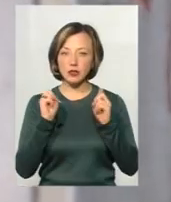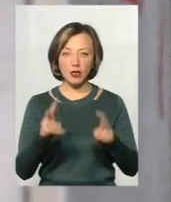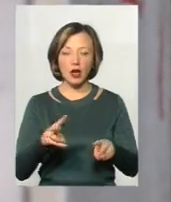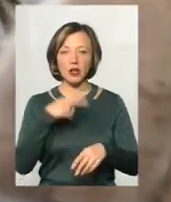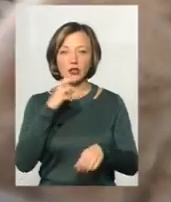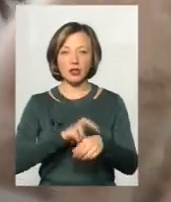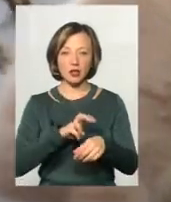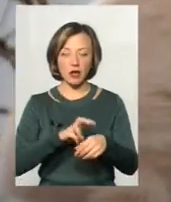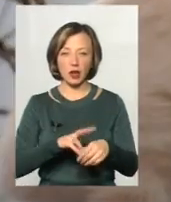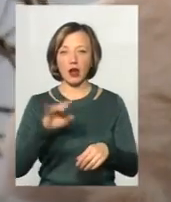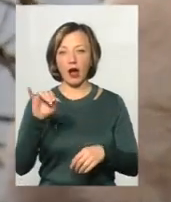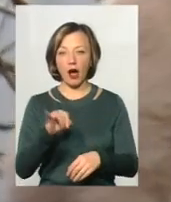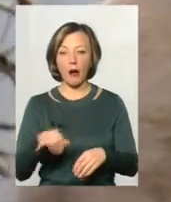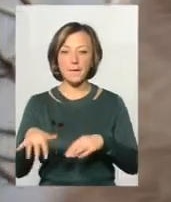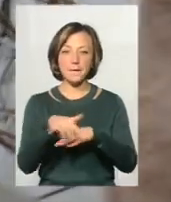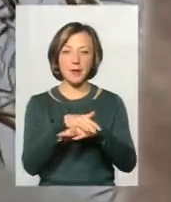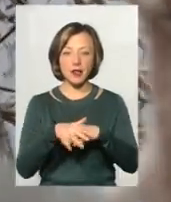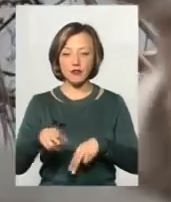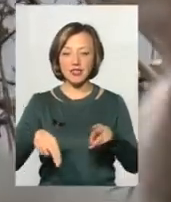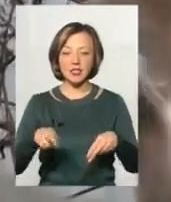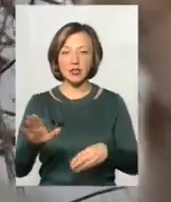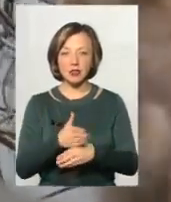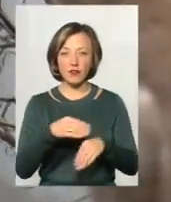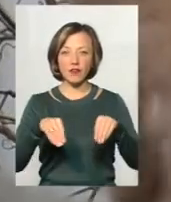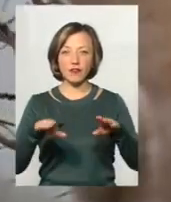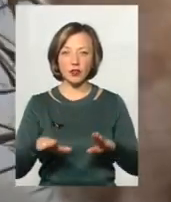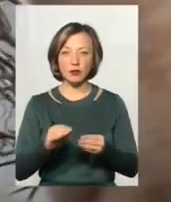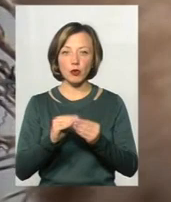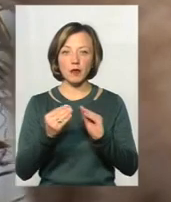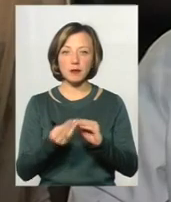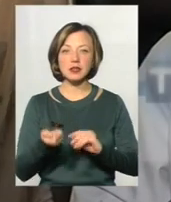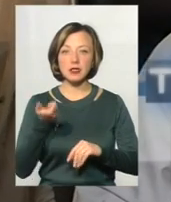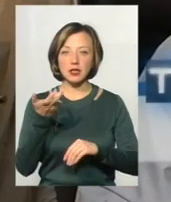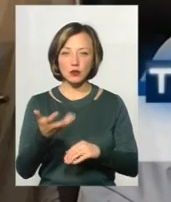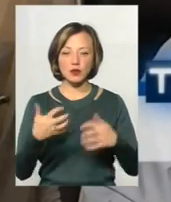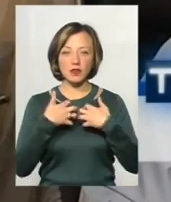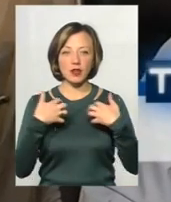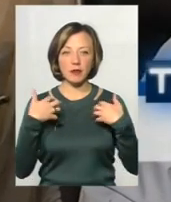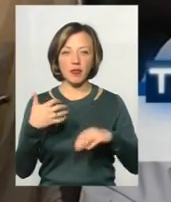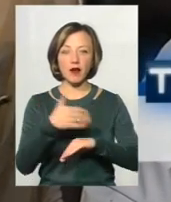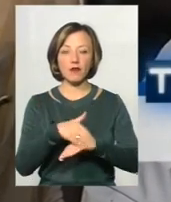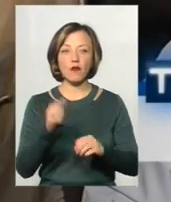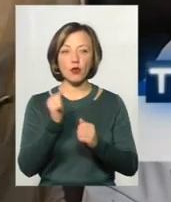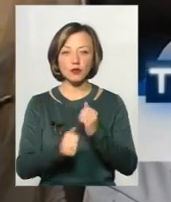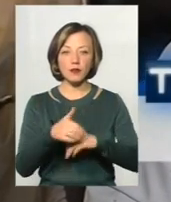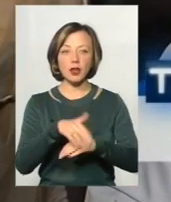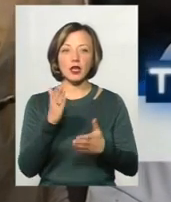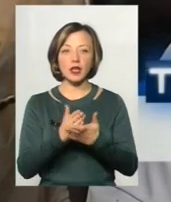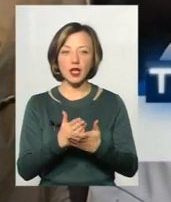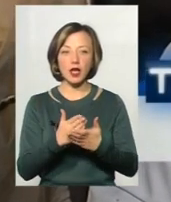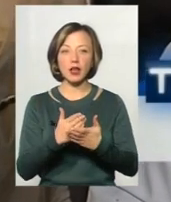Кирило Чумаков. А масова стерилізація вирішить проблему із кількістю тварин на вулиці. Завжди в кожному дворі є свої коти